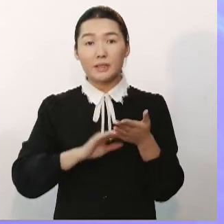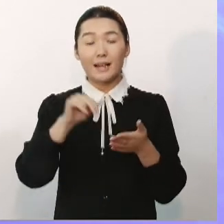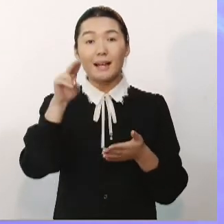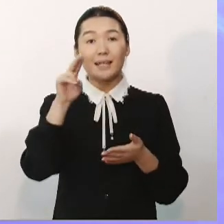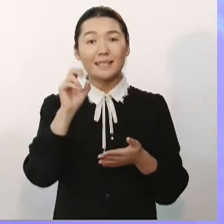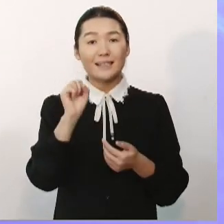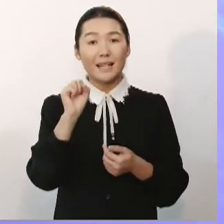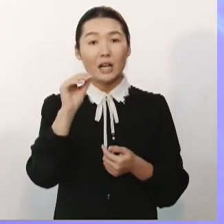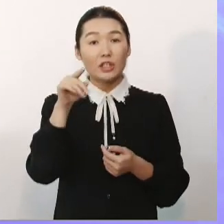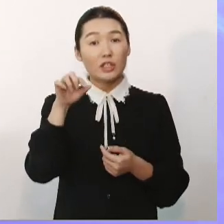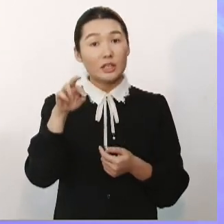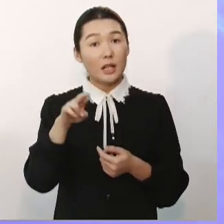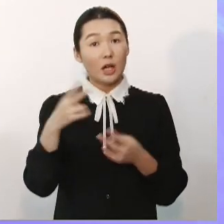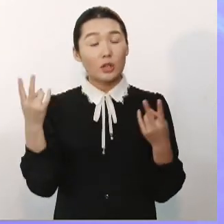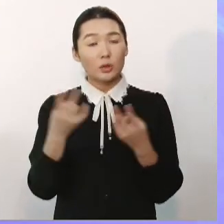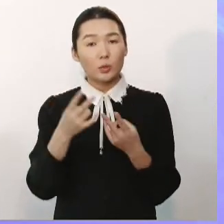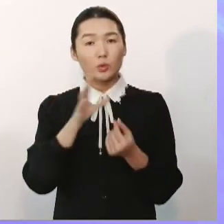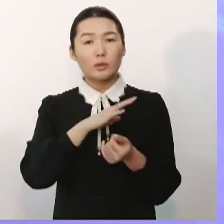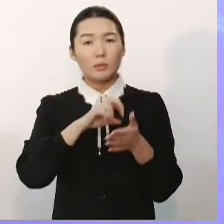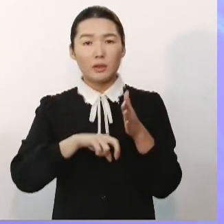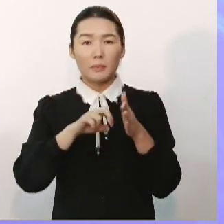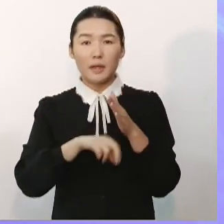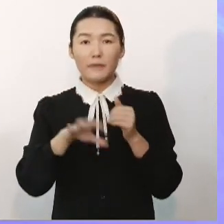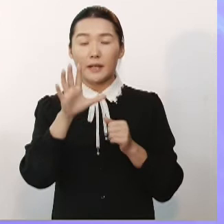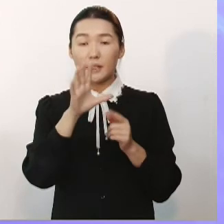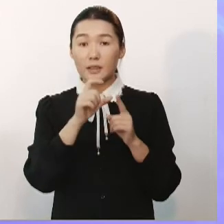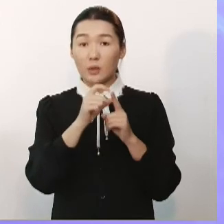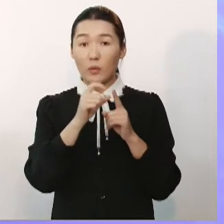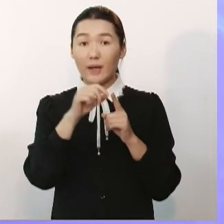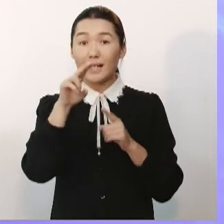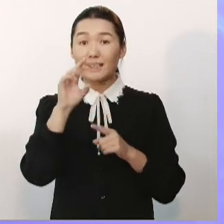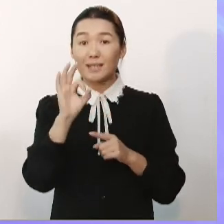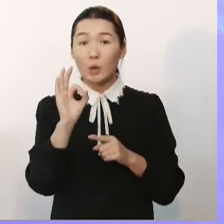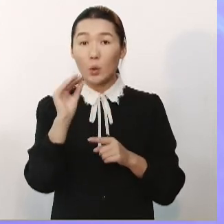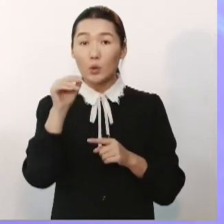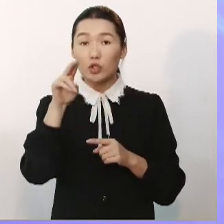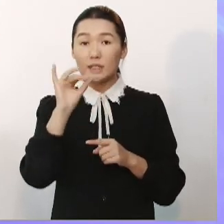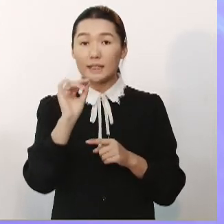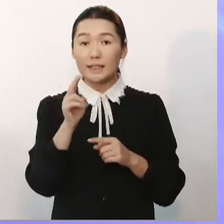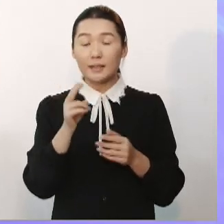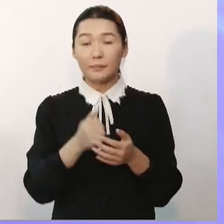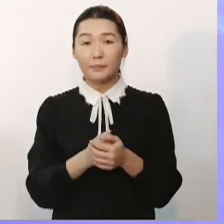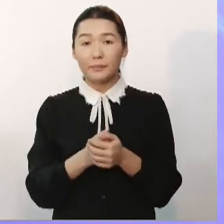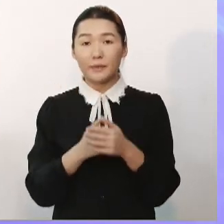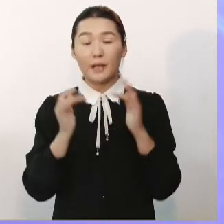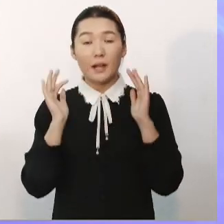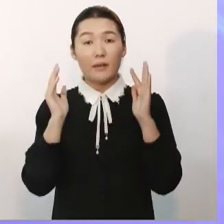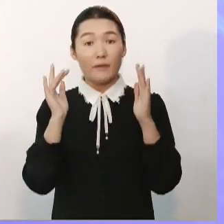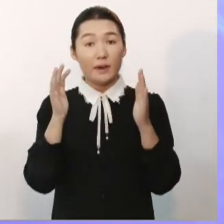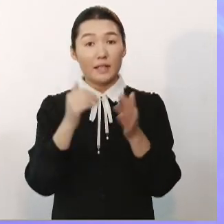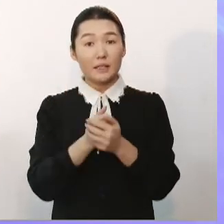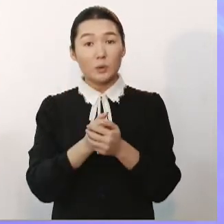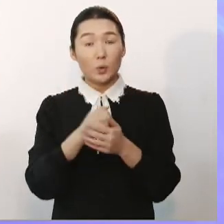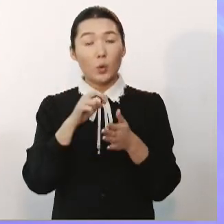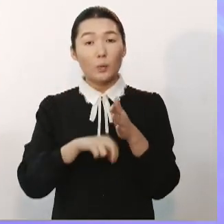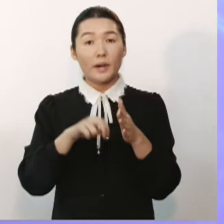«дождя». Нужно было проверить словом «дождик». В лесу